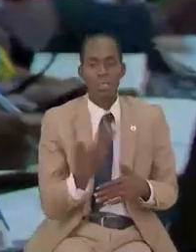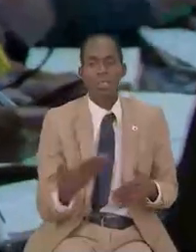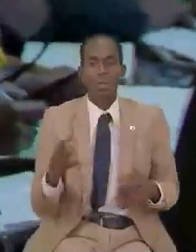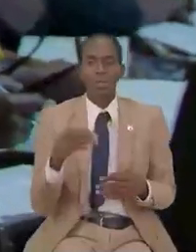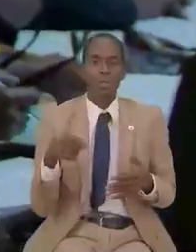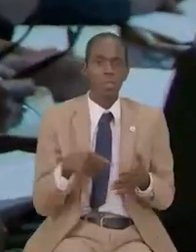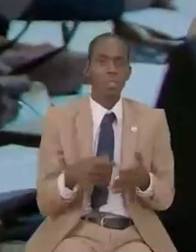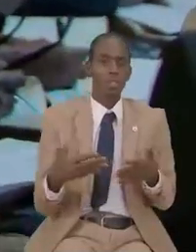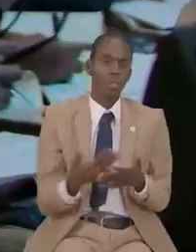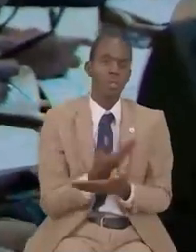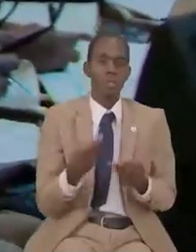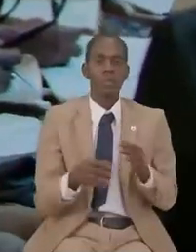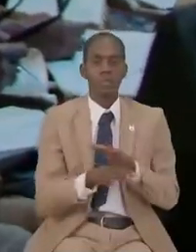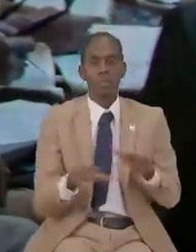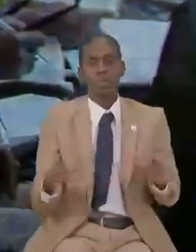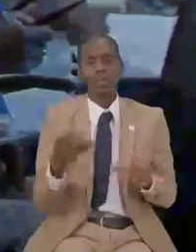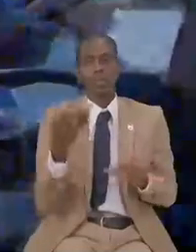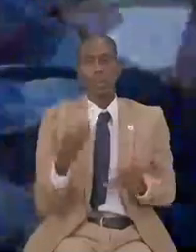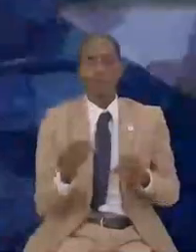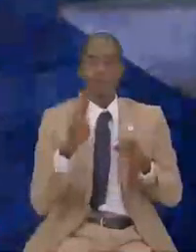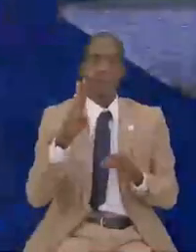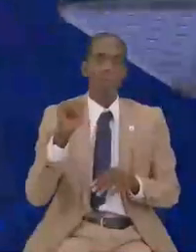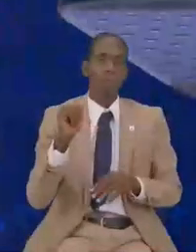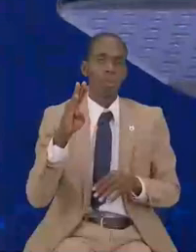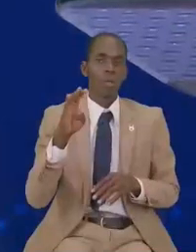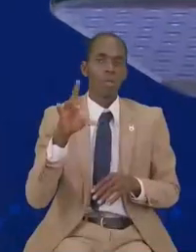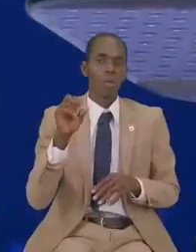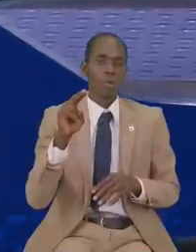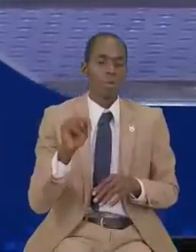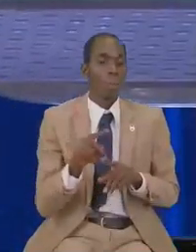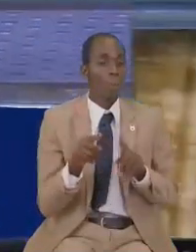de Nebuchadnezzar et de Babylone. Mais la question est,